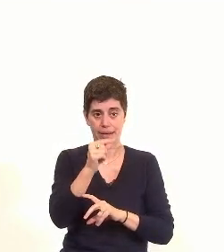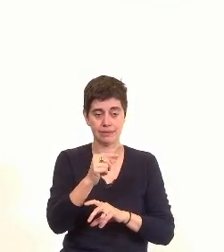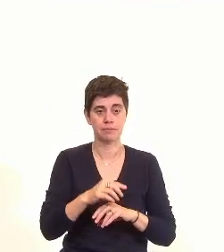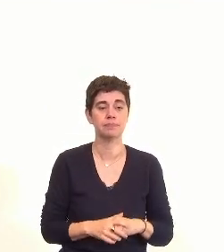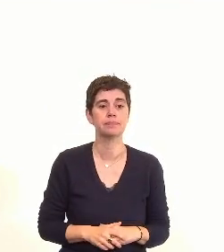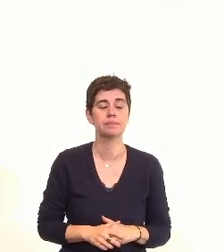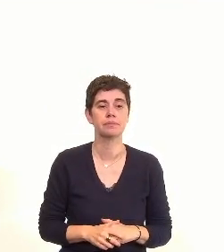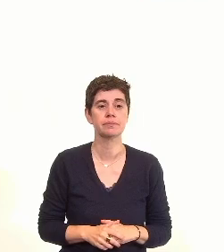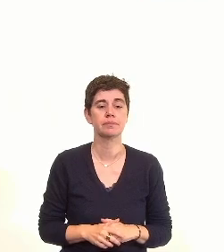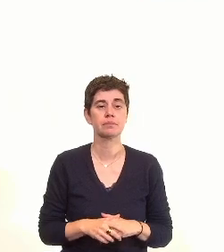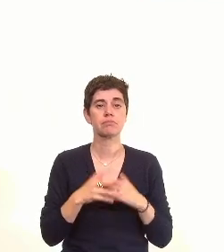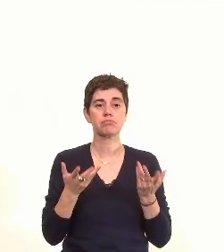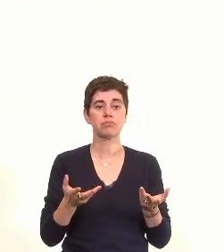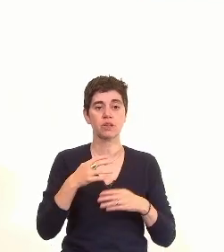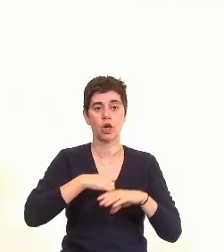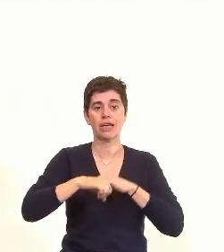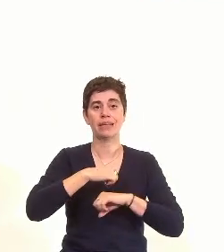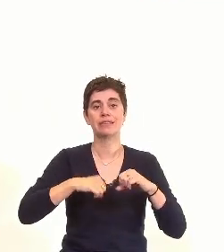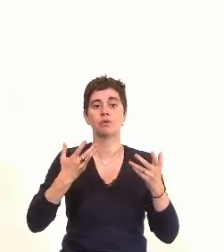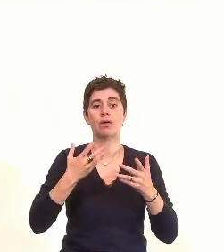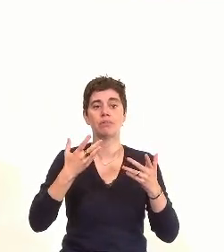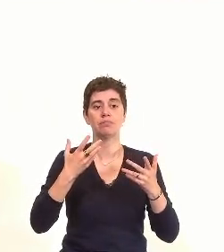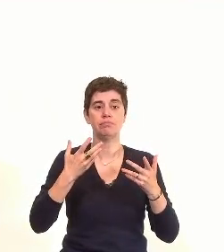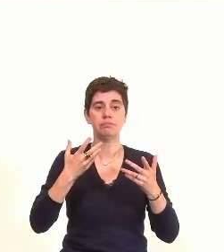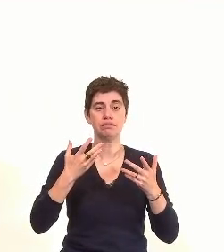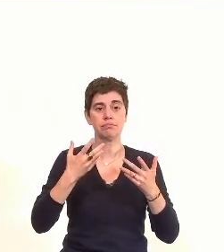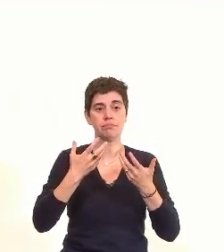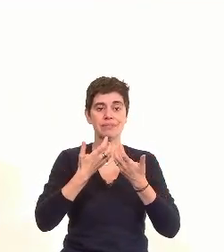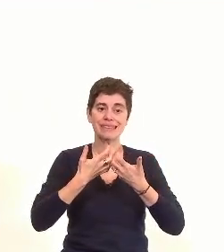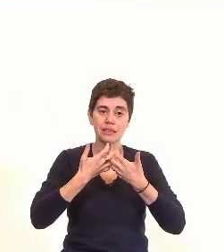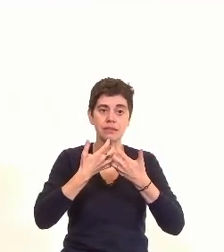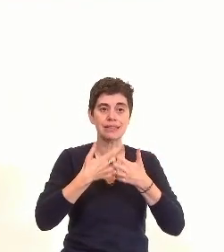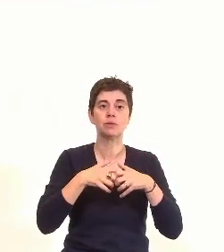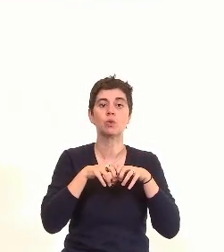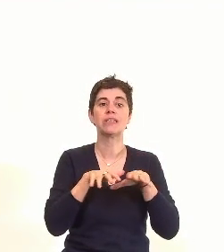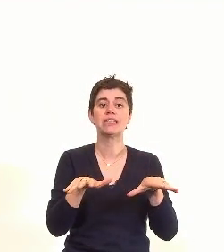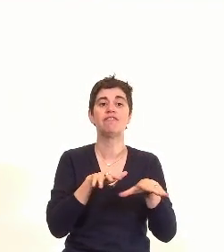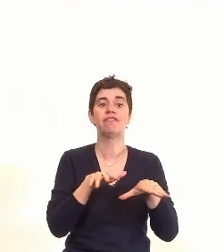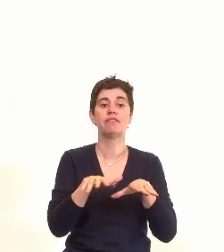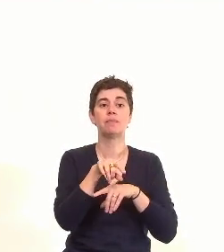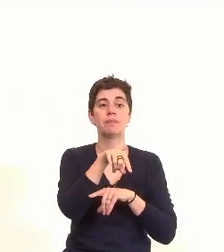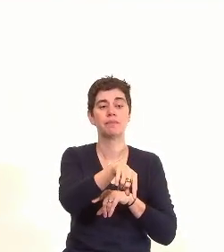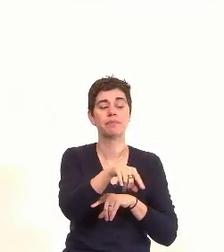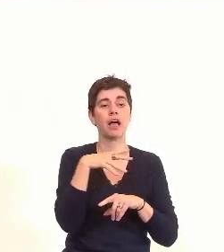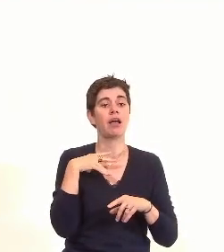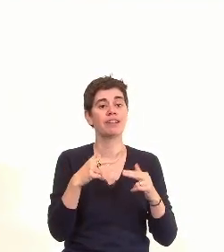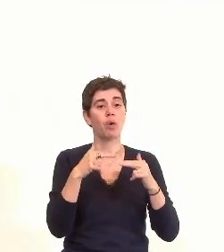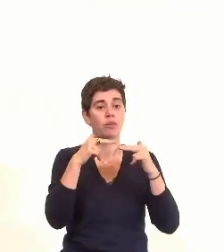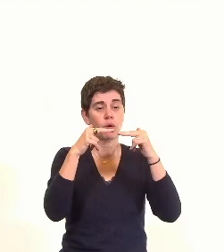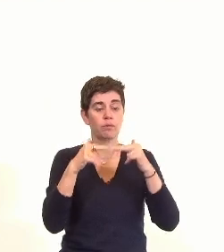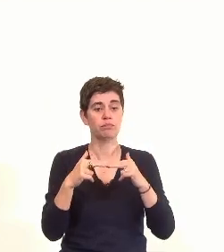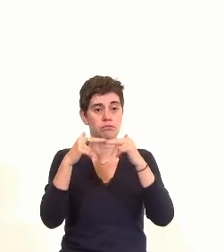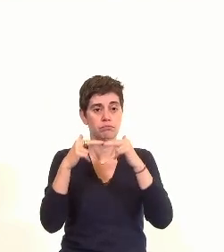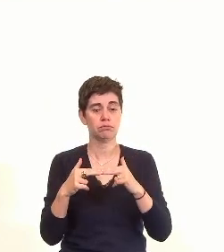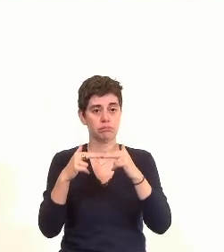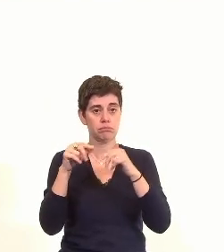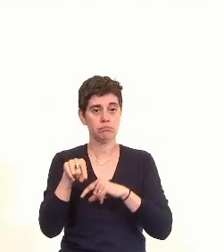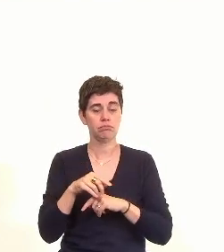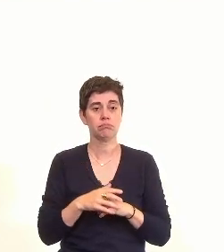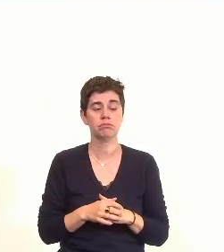Alors, on a mis en place un dispositif c'est sur 2 niveaux. En fait, il y aura en effet le recueil de la parole